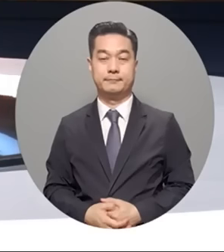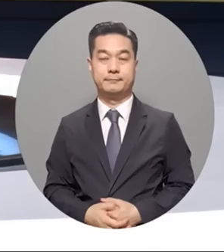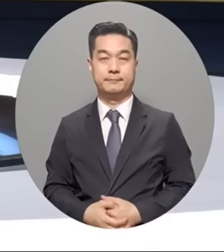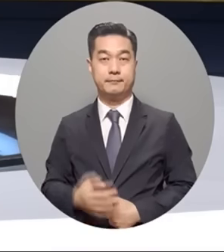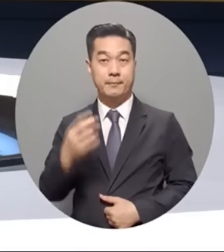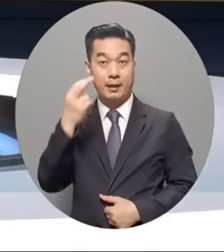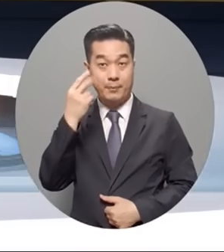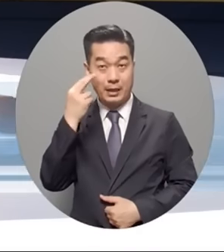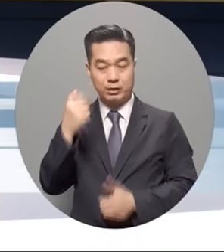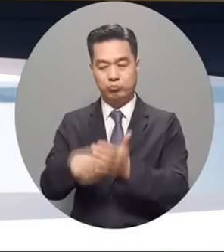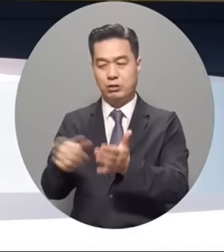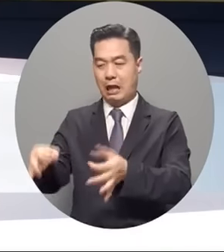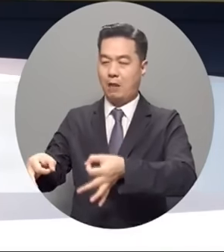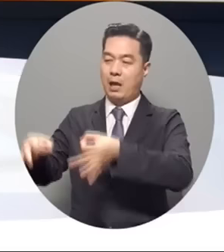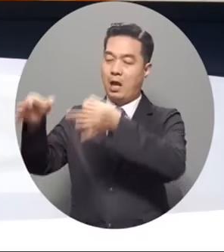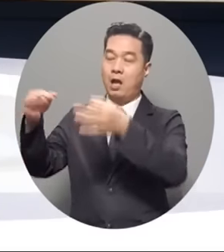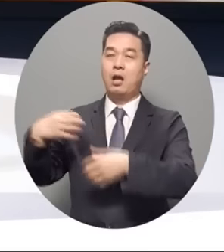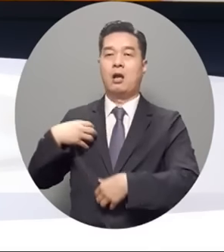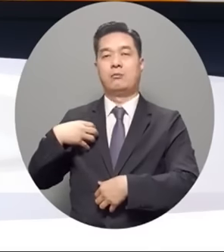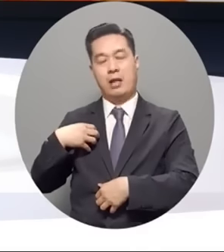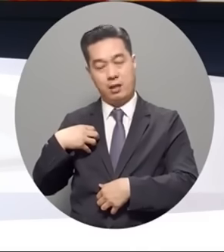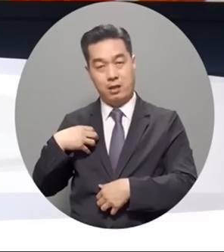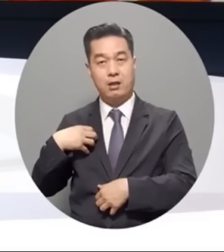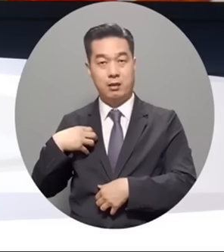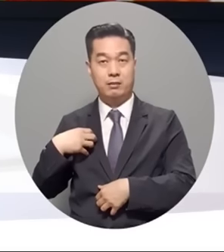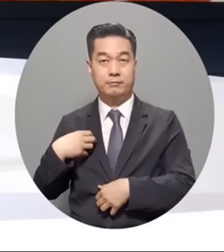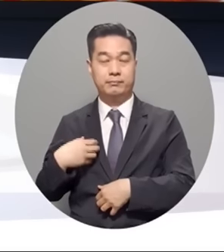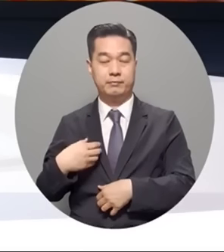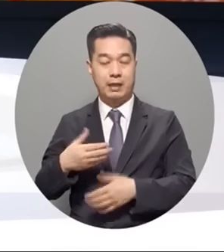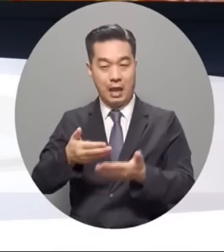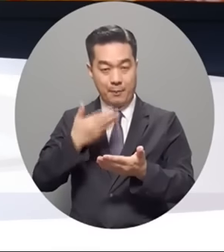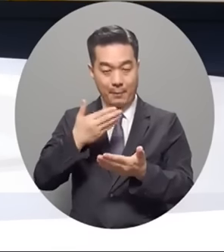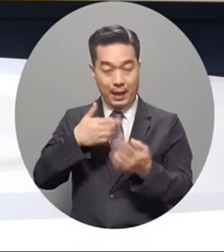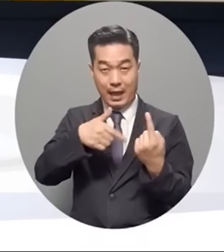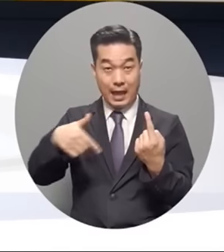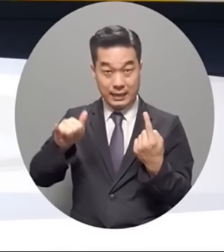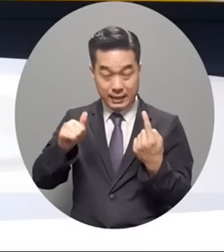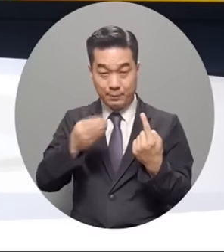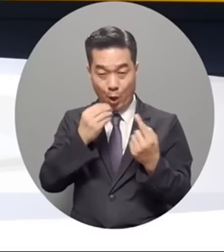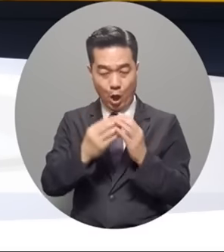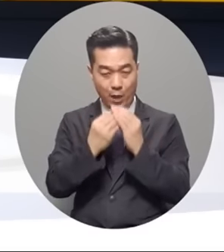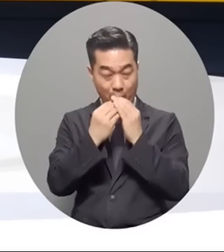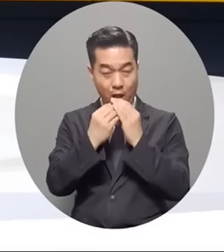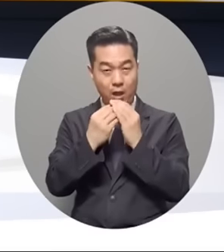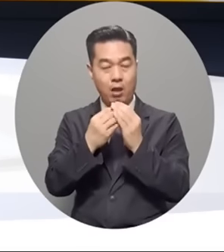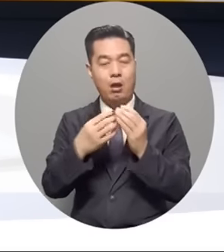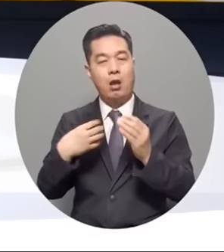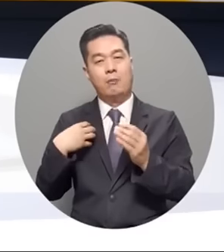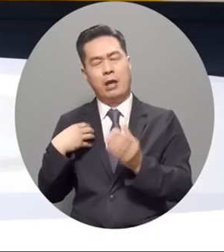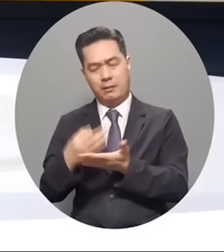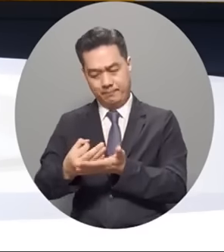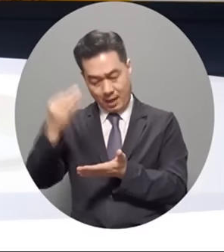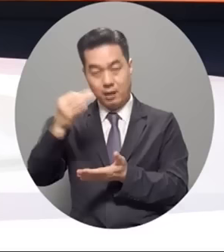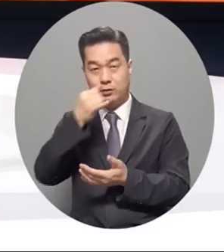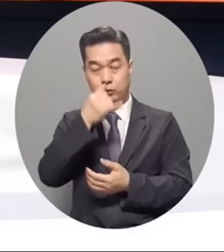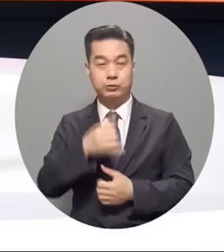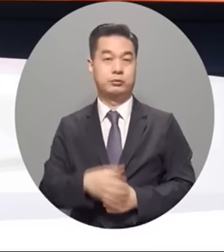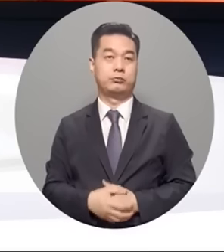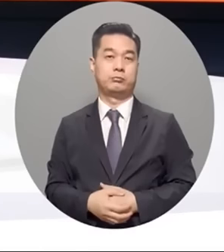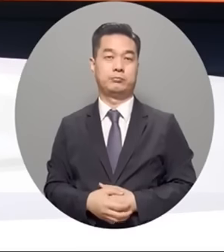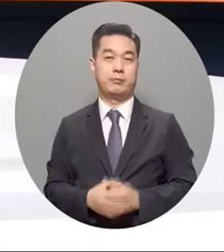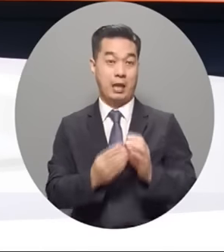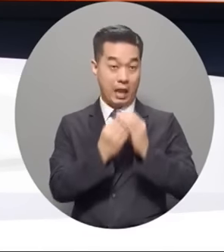미국도 높은 물가에 시달리고 있는데요. 가볍게 한 끼 때운다는 패스트푸드조차 부담스러운 상황이 됐다고 합니다.